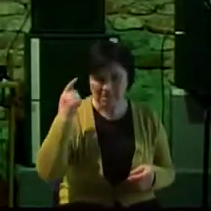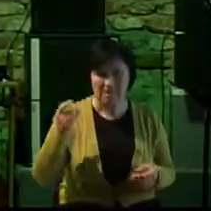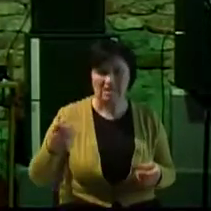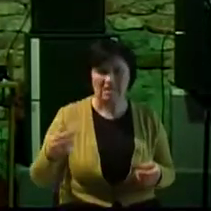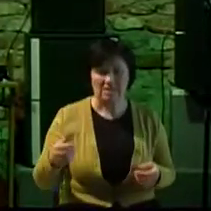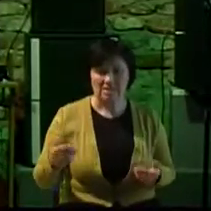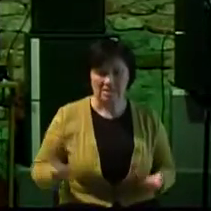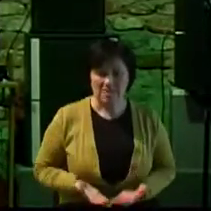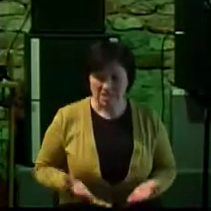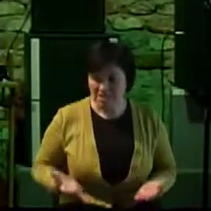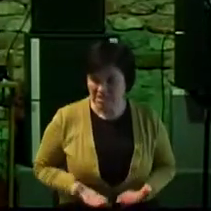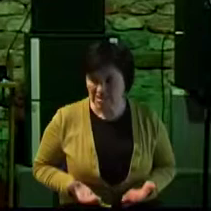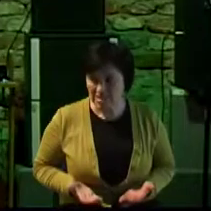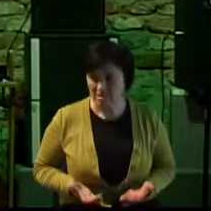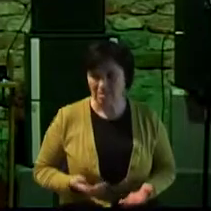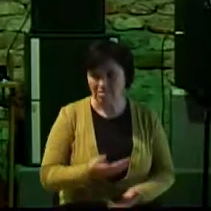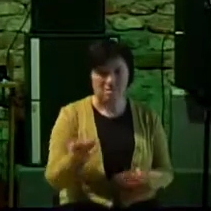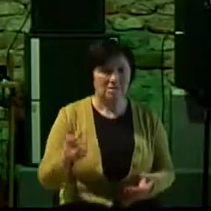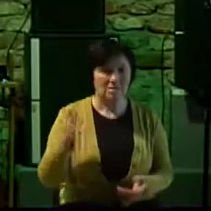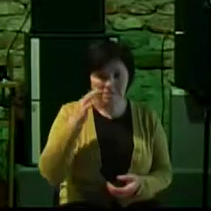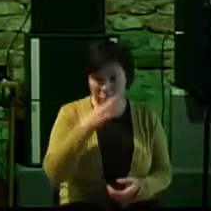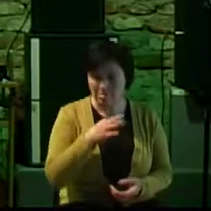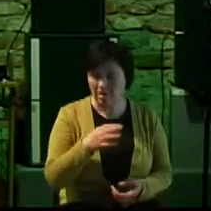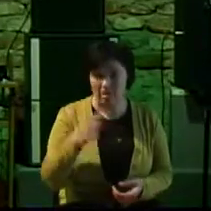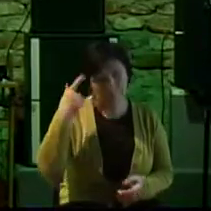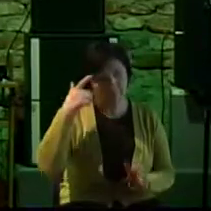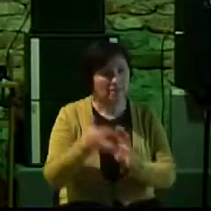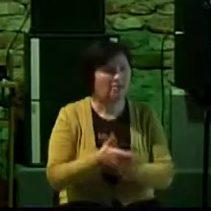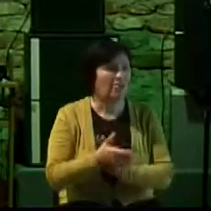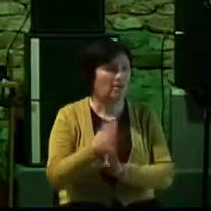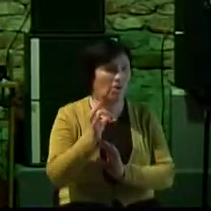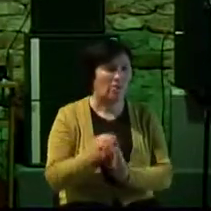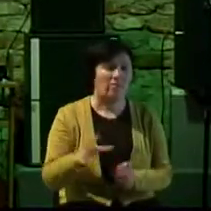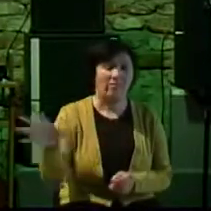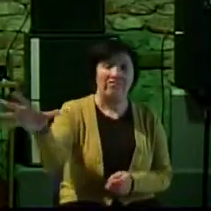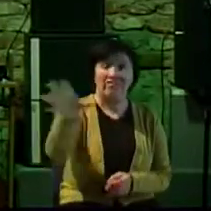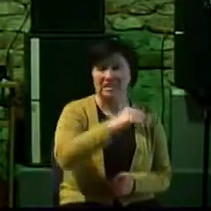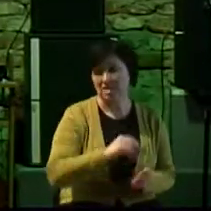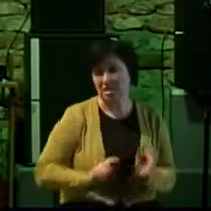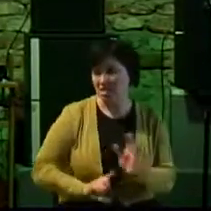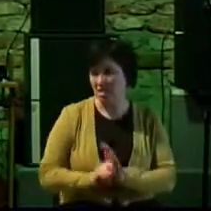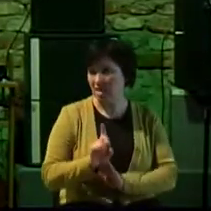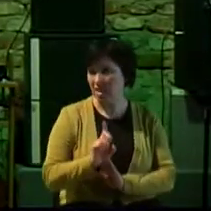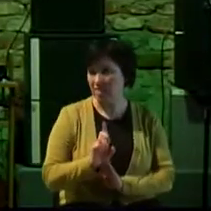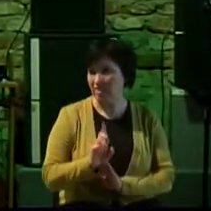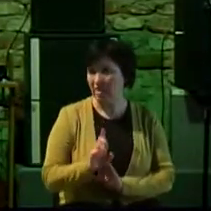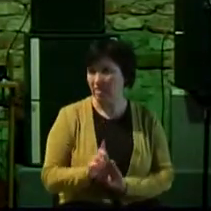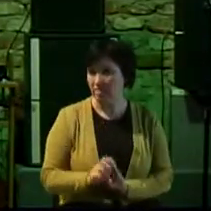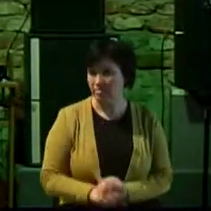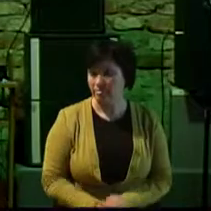что он посещает церковь, мы имели неправильное понимание о верующих и в целом о церкви.